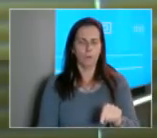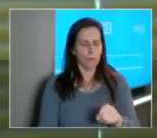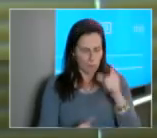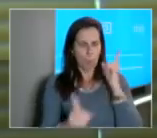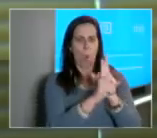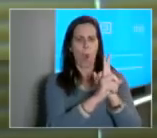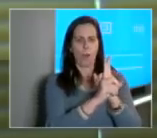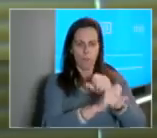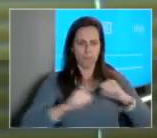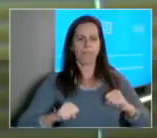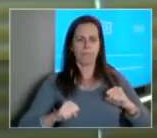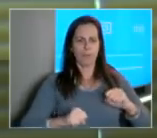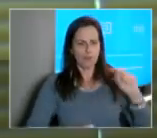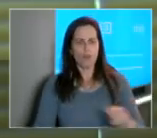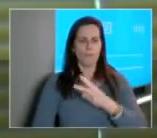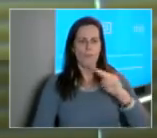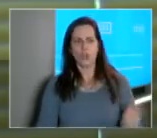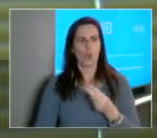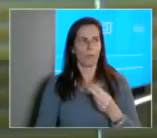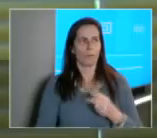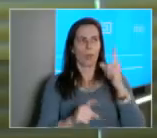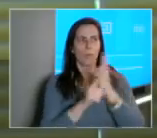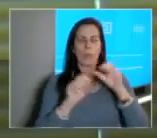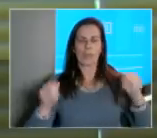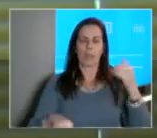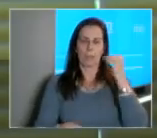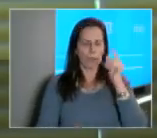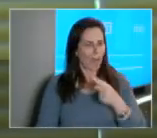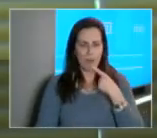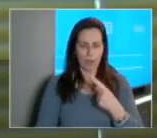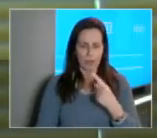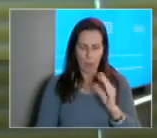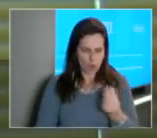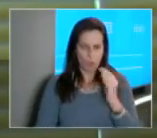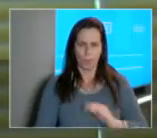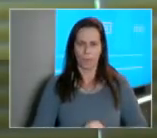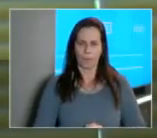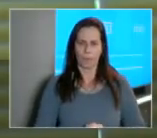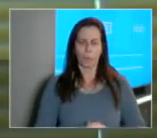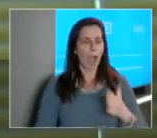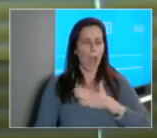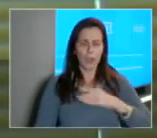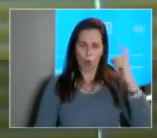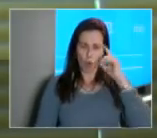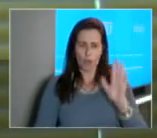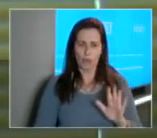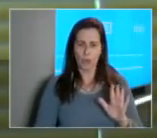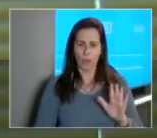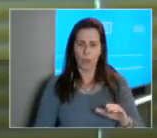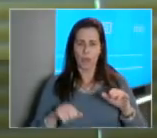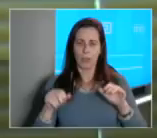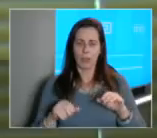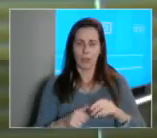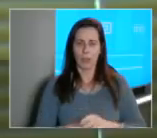חזיתית, פעם אחר פעם, מול נשיא ארצות הברית. אני חייב להגיד לכם מילה כאן. אני חושב